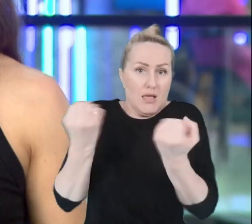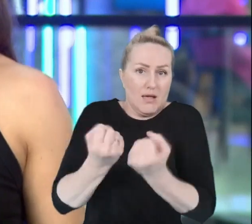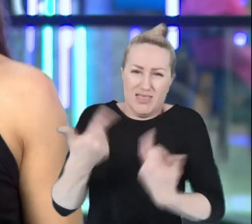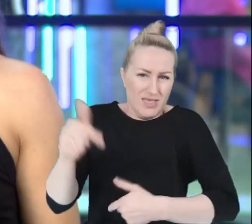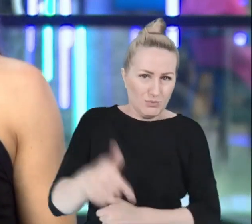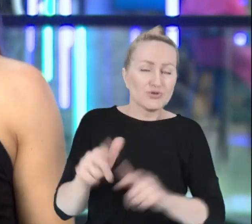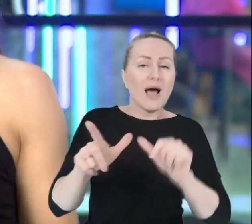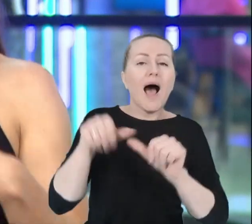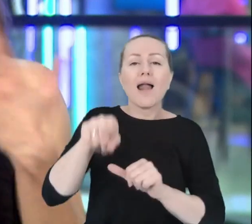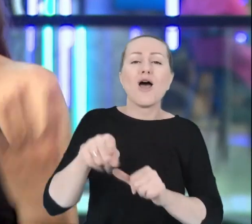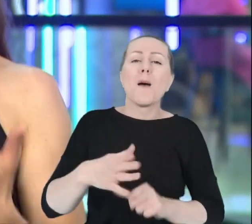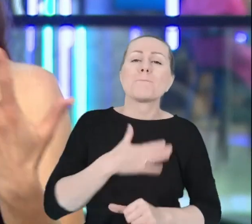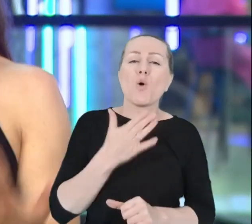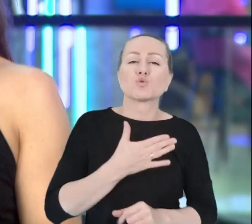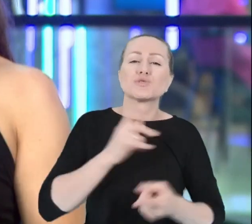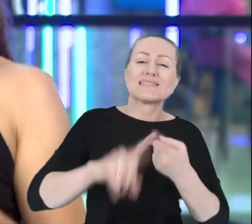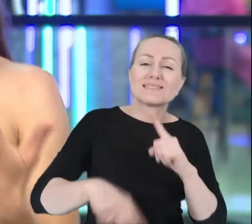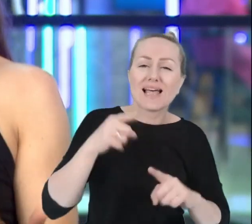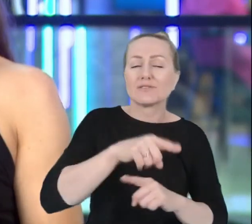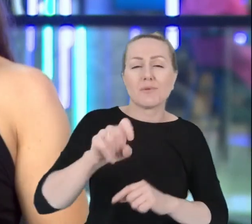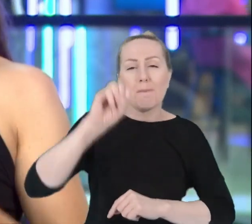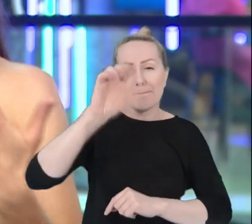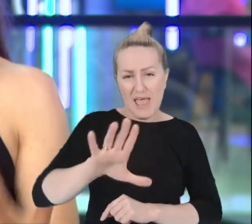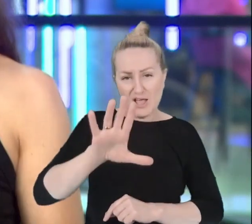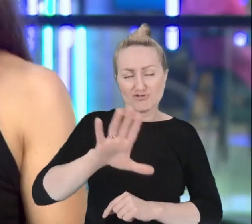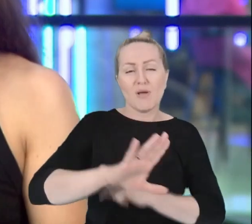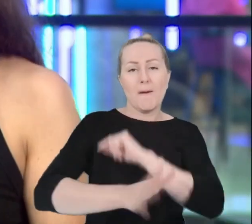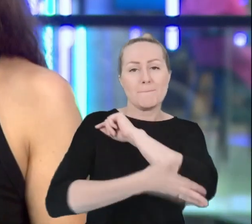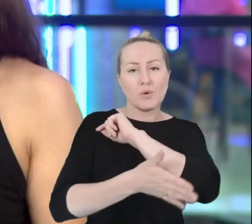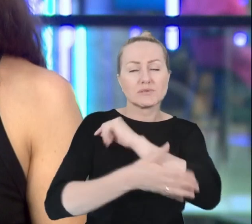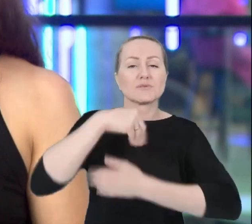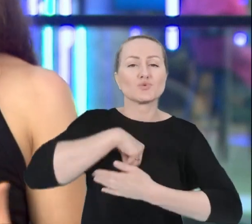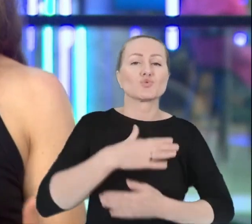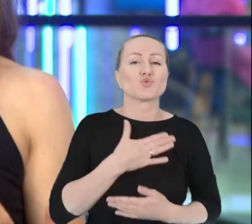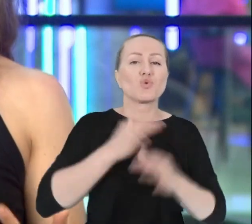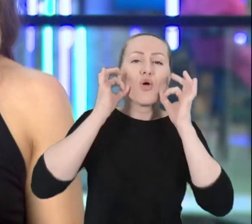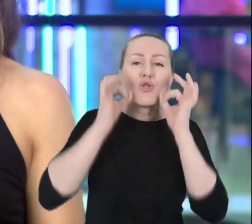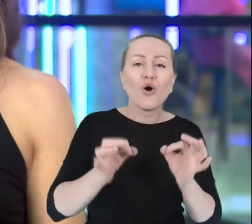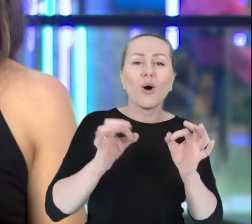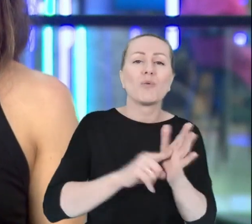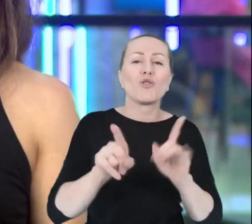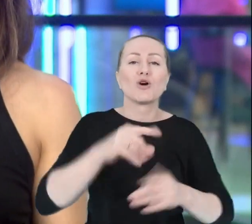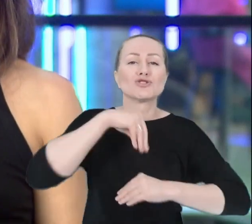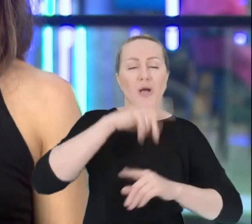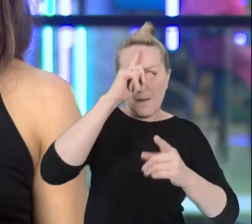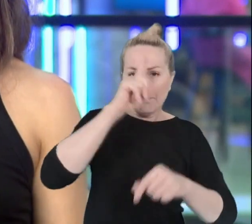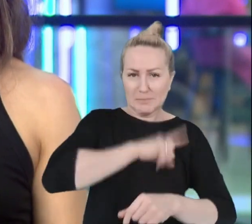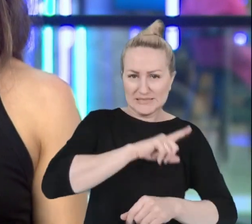pięć filarów, bo mówi się o takich pięciu filarach dobrostanu, czy właśnie też rezyliencji, czy radzenia sobie ze